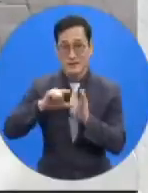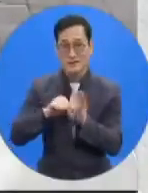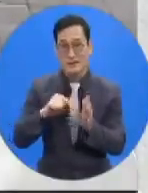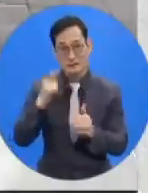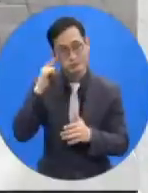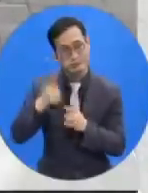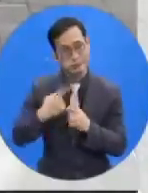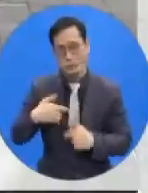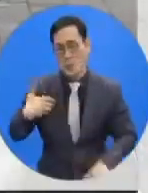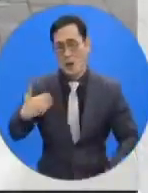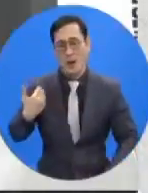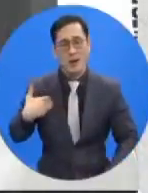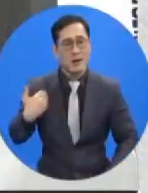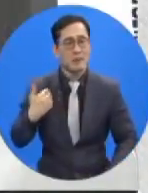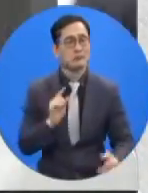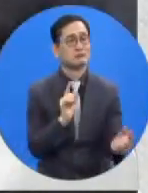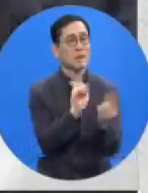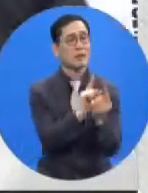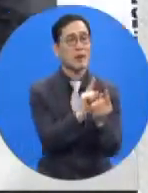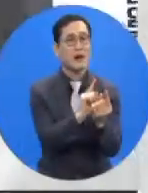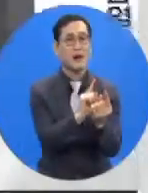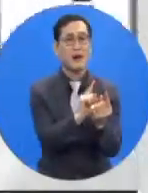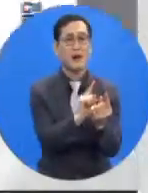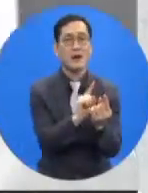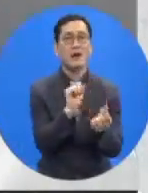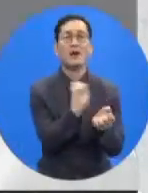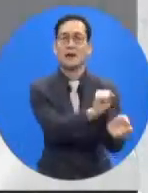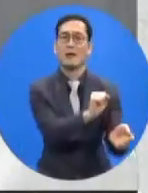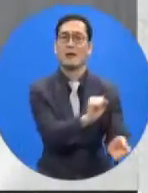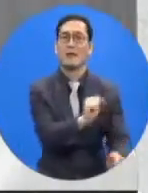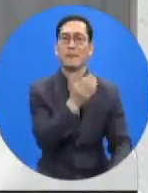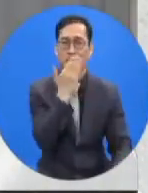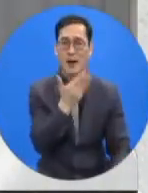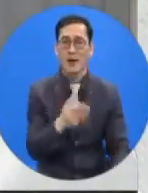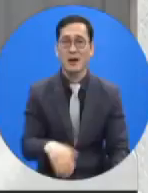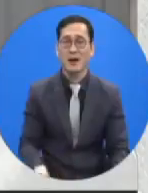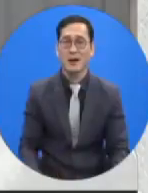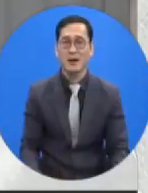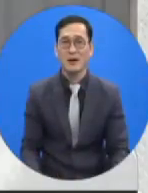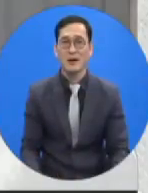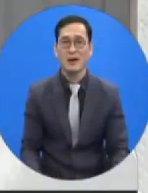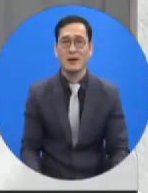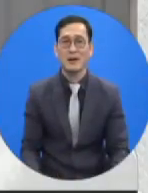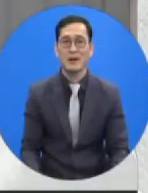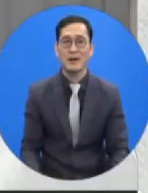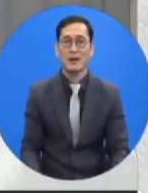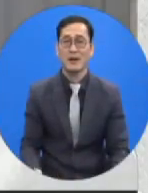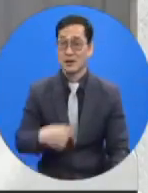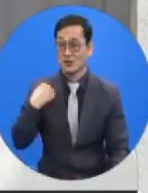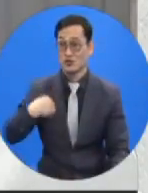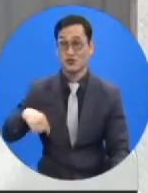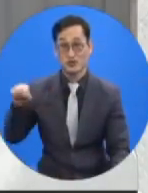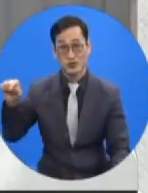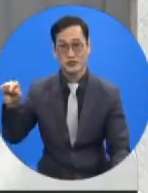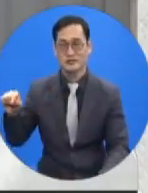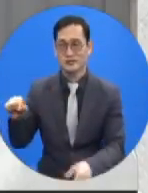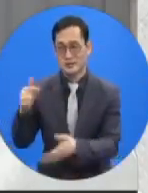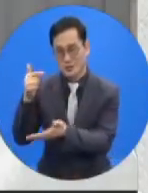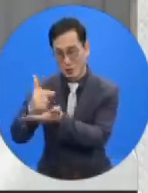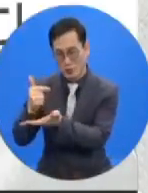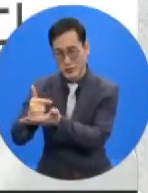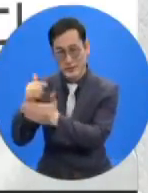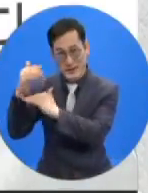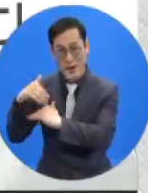있는데 그렇지 않습니다. 최근에 중국에서 나온 굉장히 좋은 저널에 실린 논문에 의하면 예. 무증상